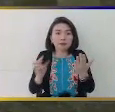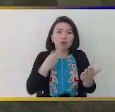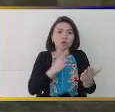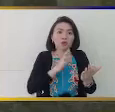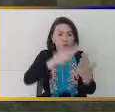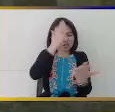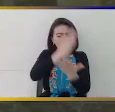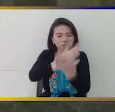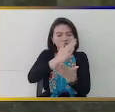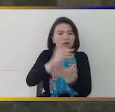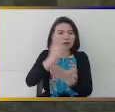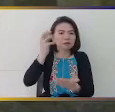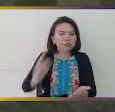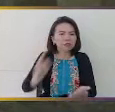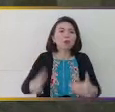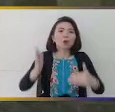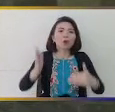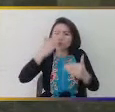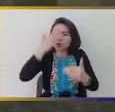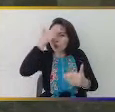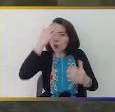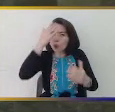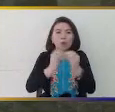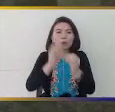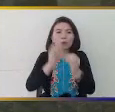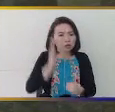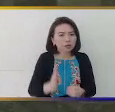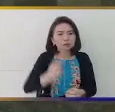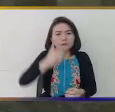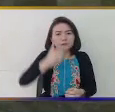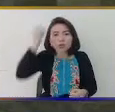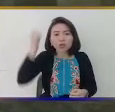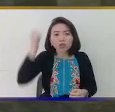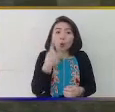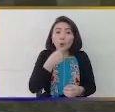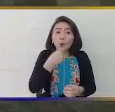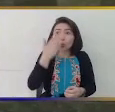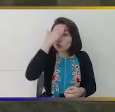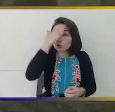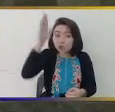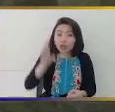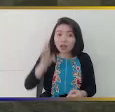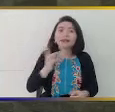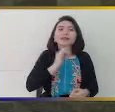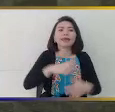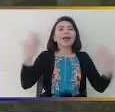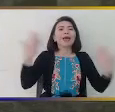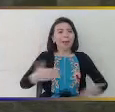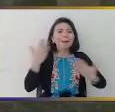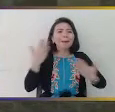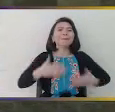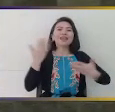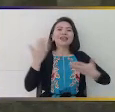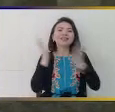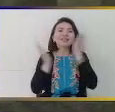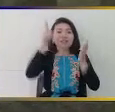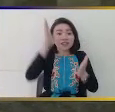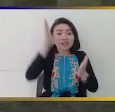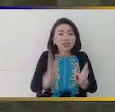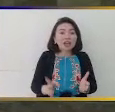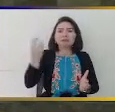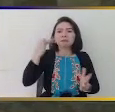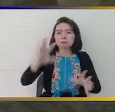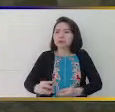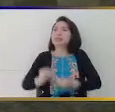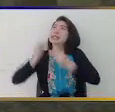totoong pagkakilala natin sa Diyos. Sapagkat ang sino mang nakakilala sa Diyos ay masaya na naglilingkod sa Diyos, nagbibigay sa